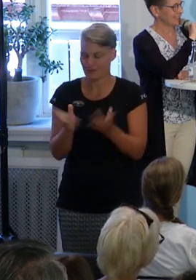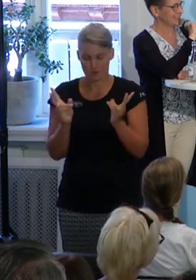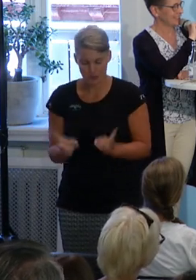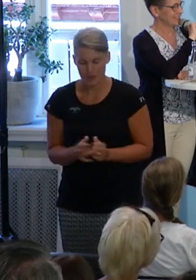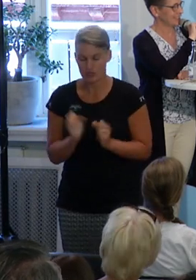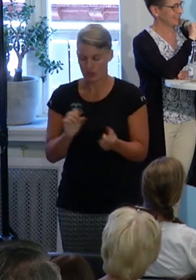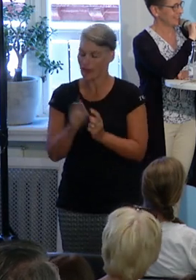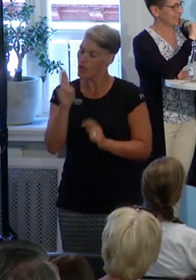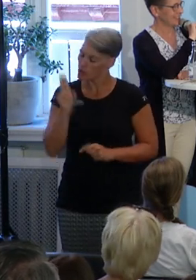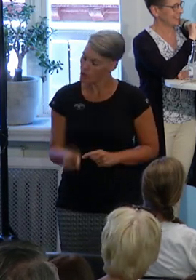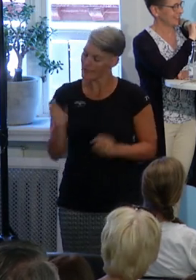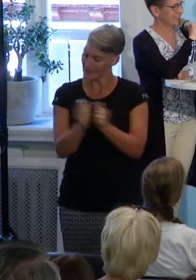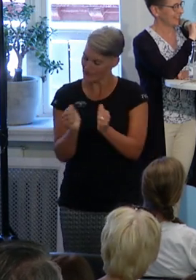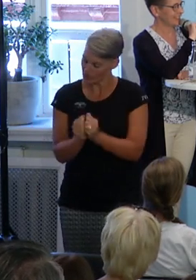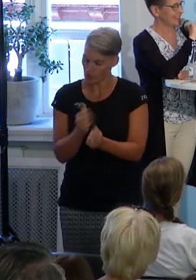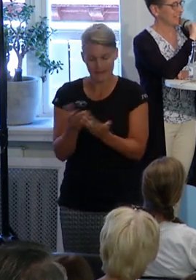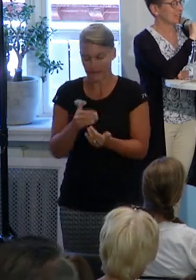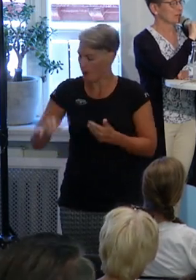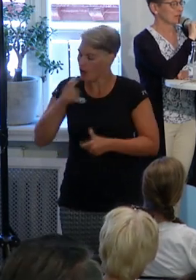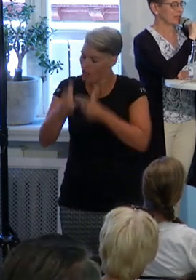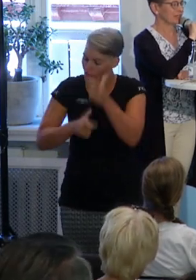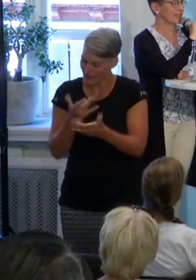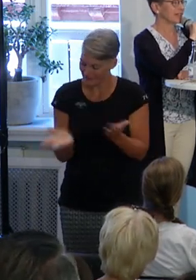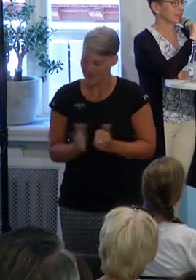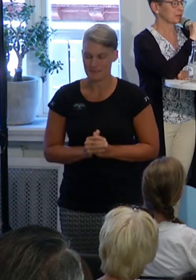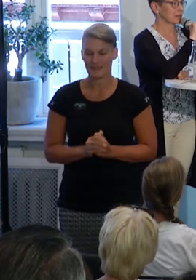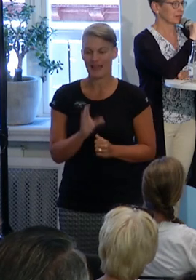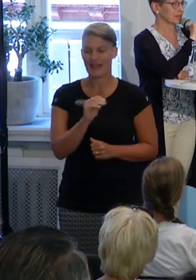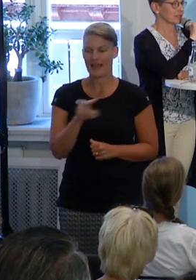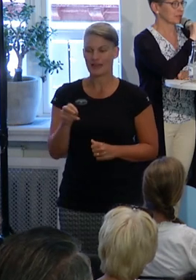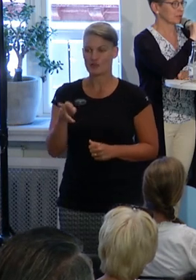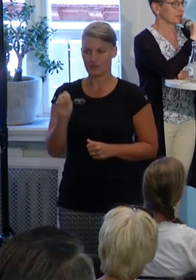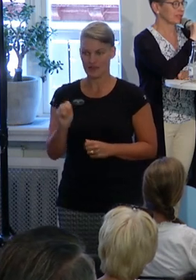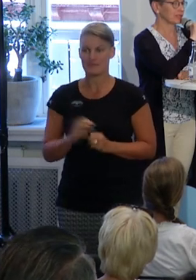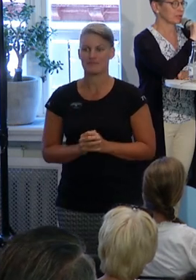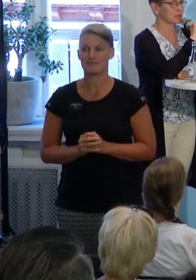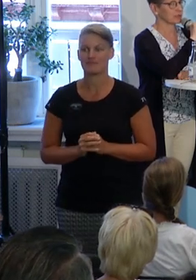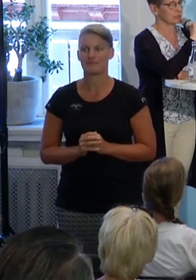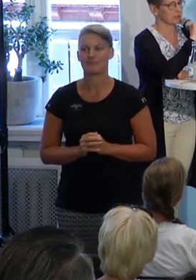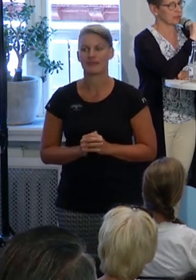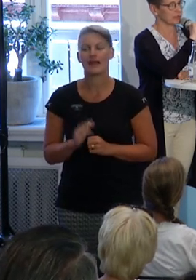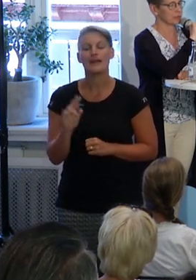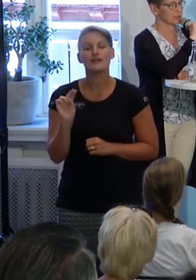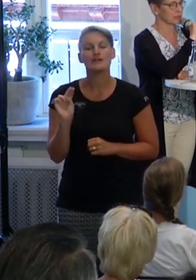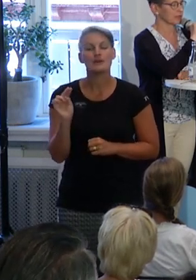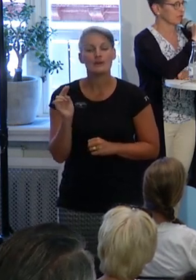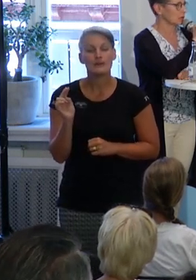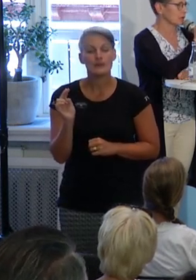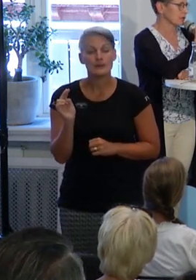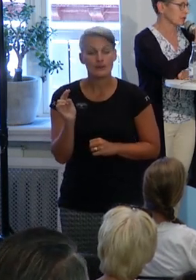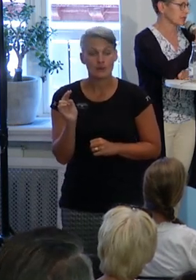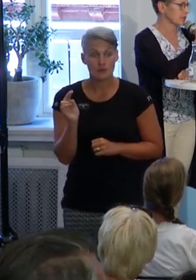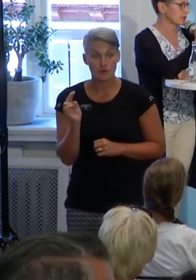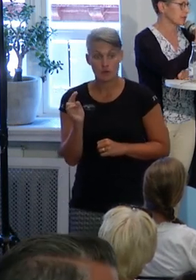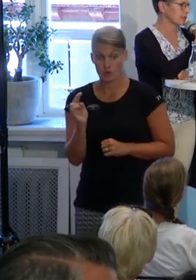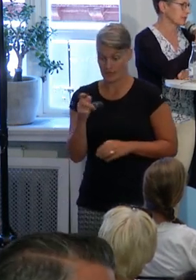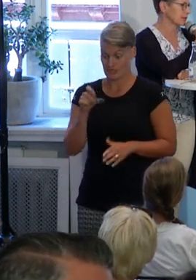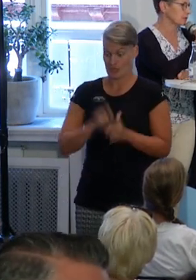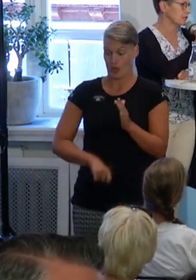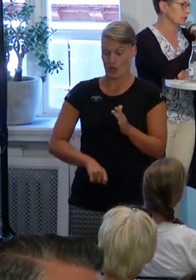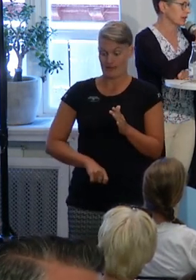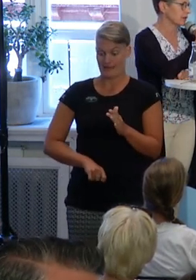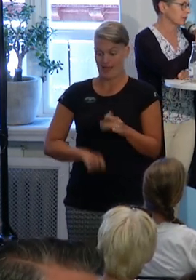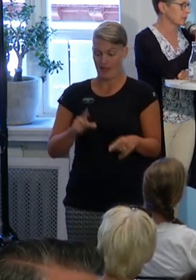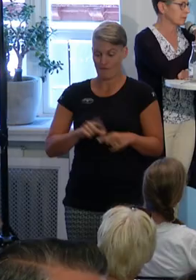vara konkreta grejer. Så fler sista. Ann-Sofie, varsågod. I tillägg bara, alltså nu befinner vi oss typ i uppstarten i en valrörelse, så det är ju liksom